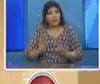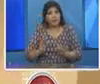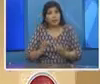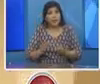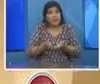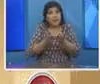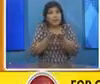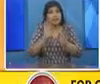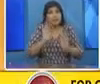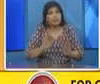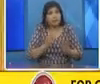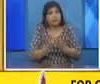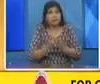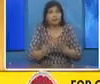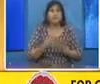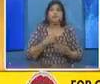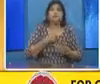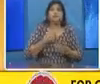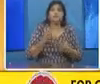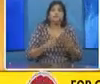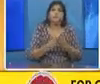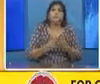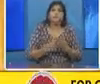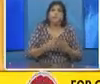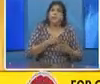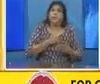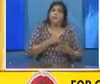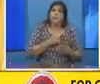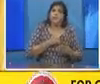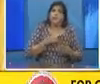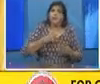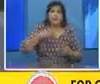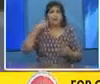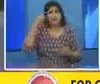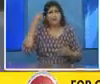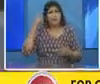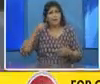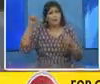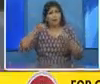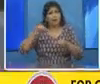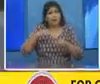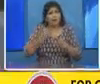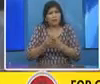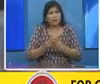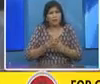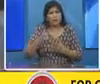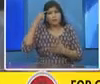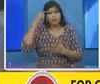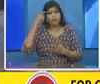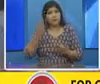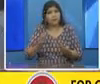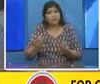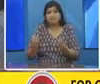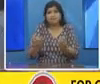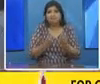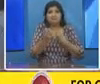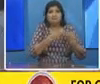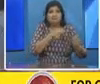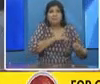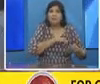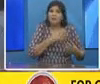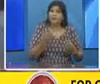रक्षण। अर्थात अगर स्वभाव से दुष्ट है तो विद्या का प्रयोग